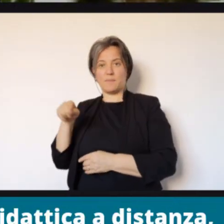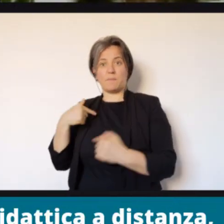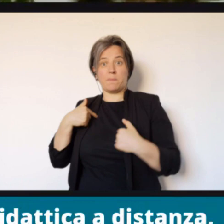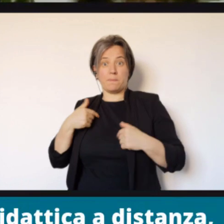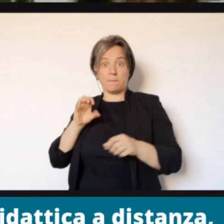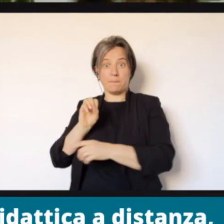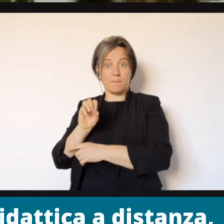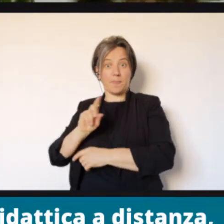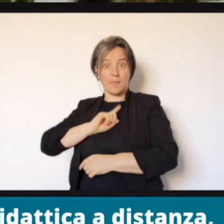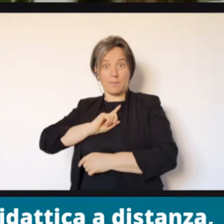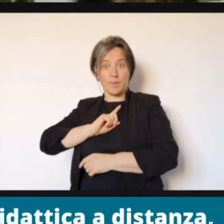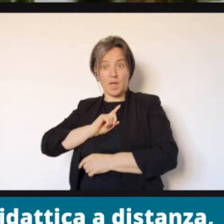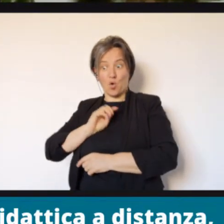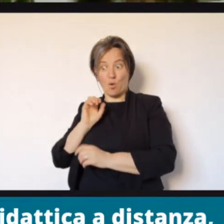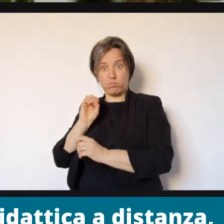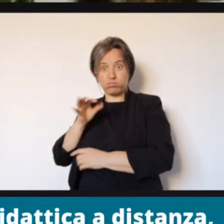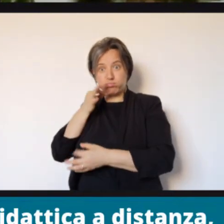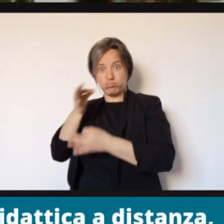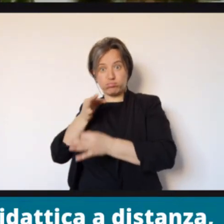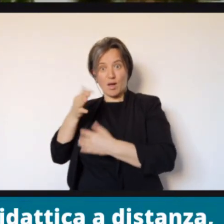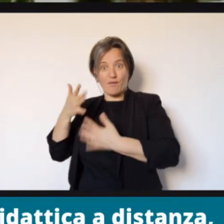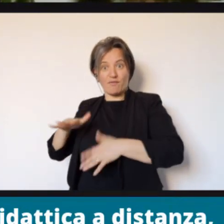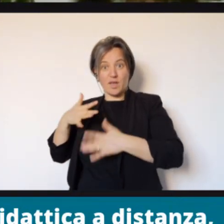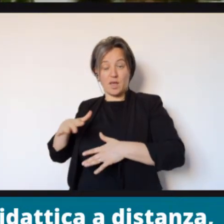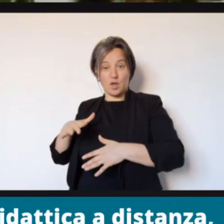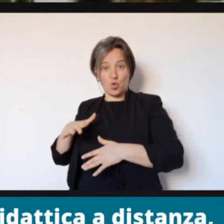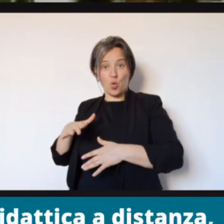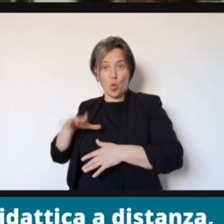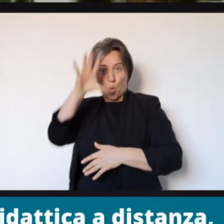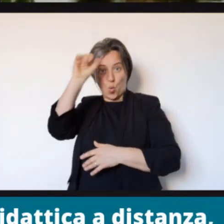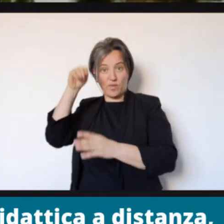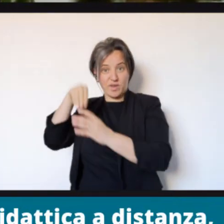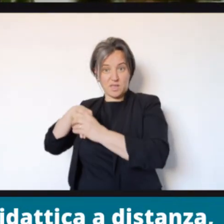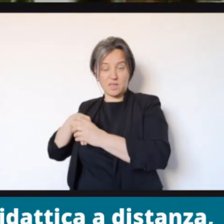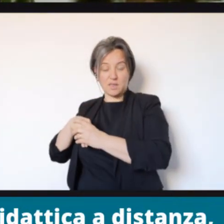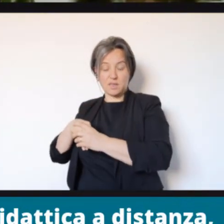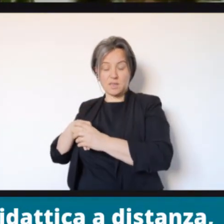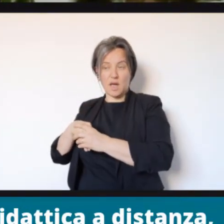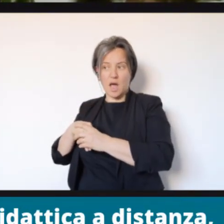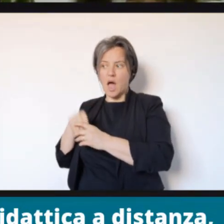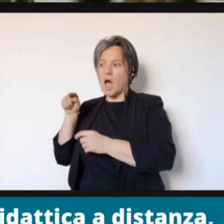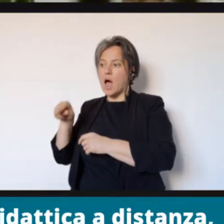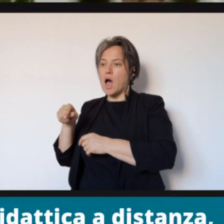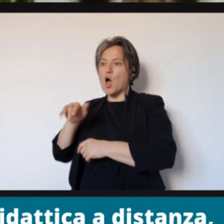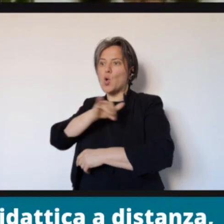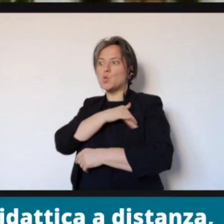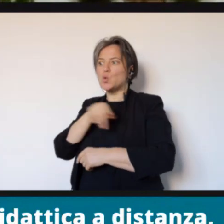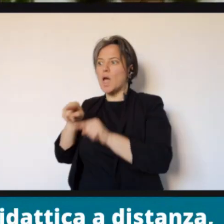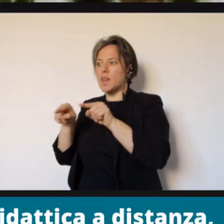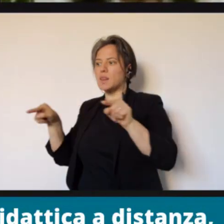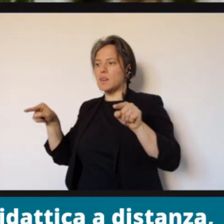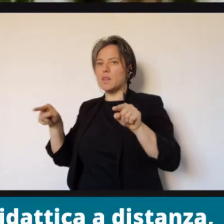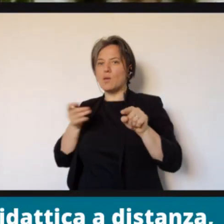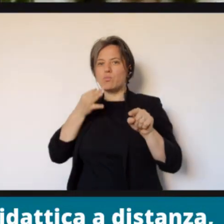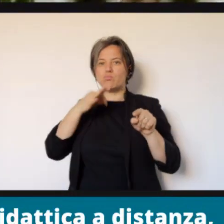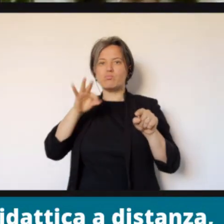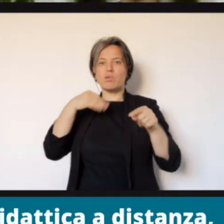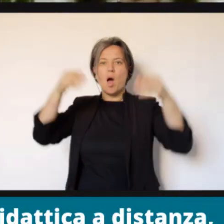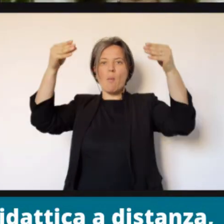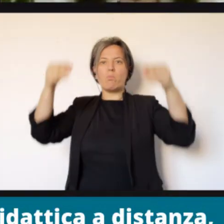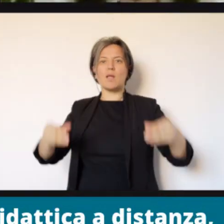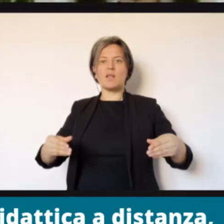Io adesso ho finito le lezioni e fare lezioni a degli studenti